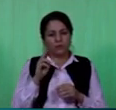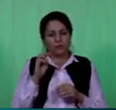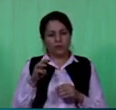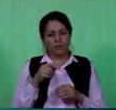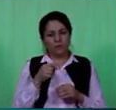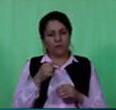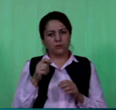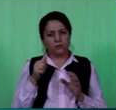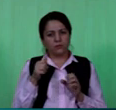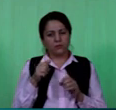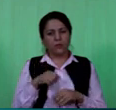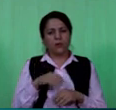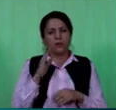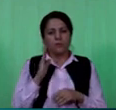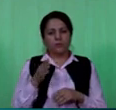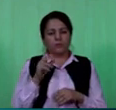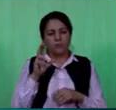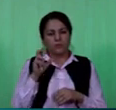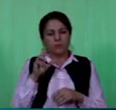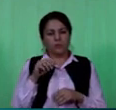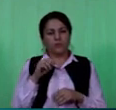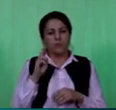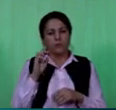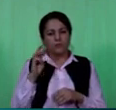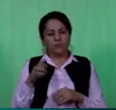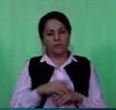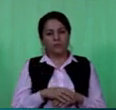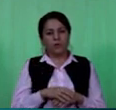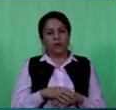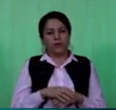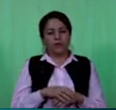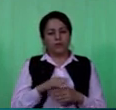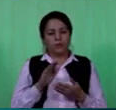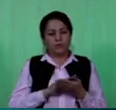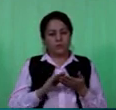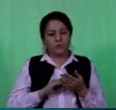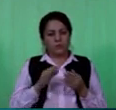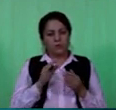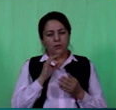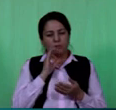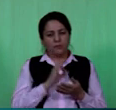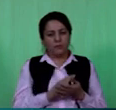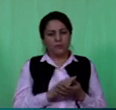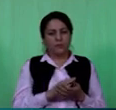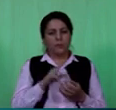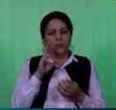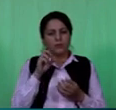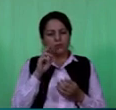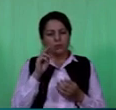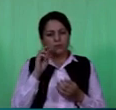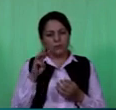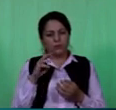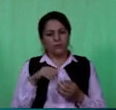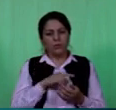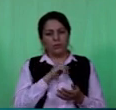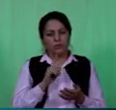600 получаем 300 километров запишите пожалуйста ответ 300 километров